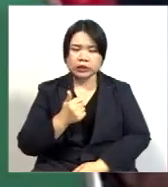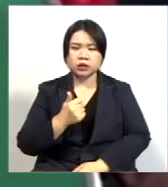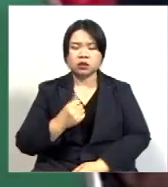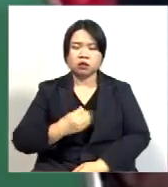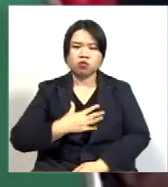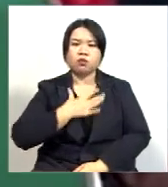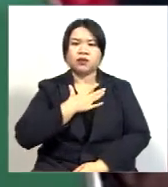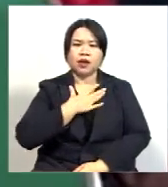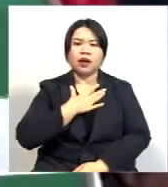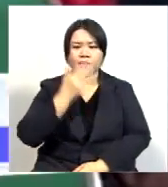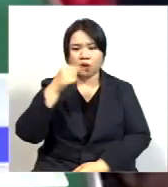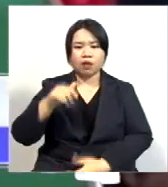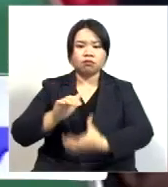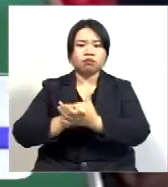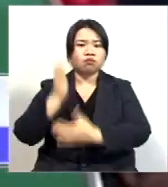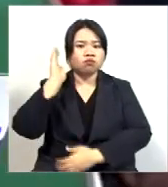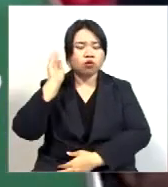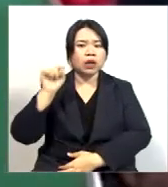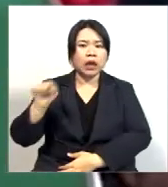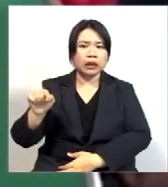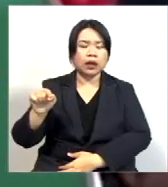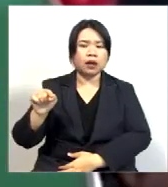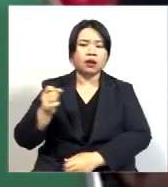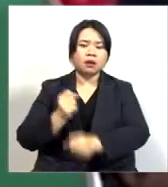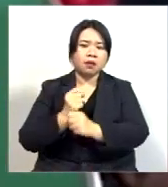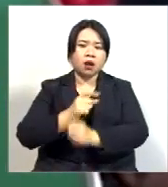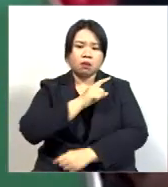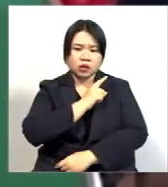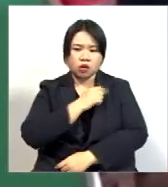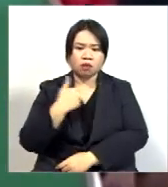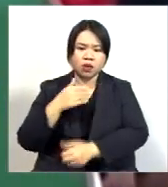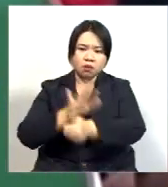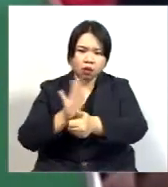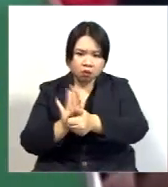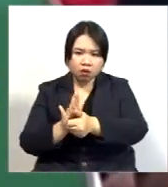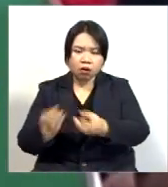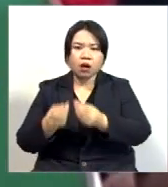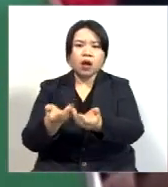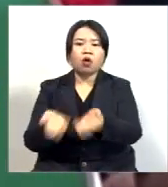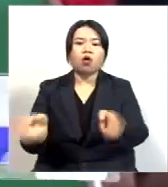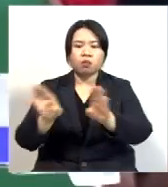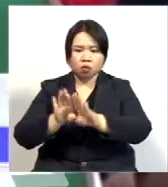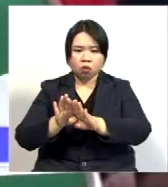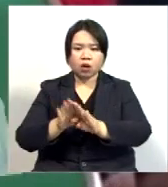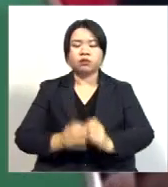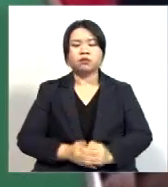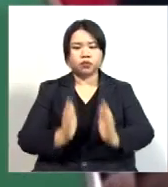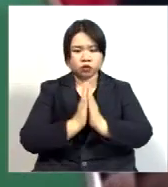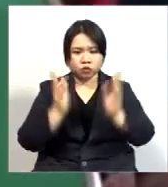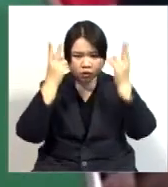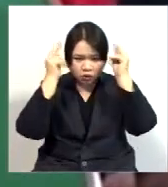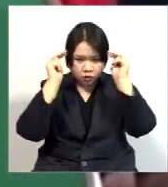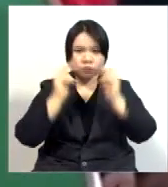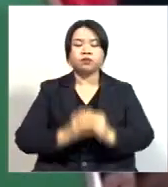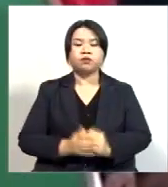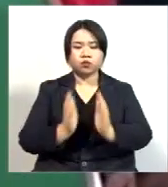ามีค่ะที่ได้รับหน้าที่แล้วก็ได้รับเงินเยียวยาให้กับครอบครัวค่ะขอบคุณท่านนายกมากค่ะ